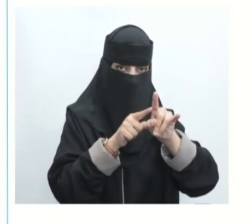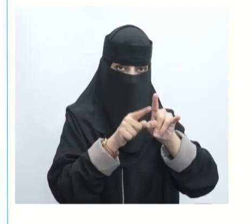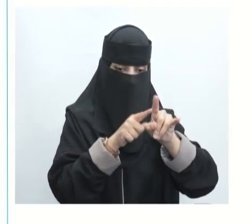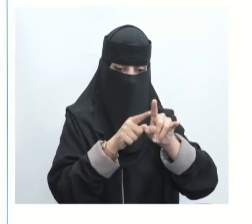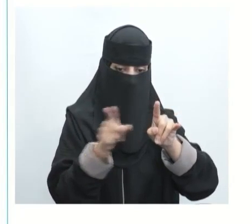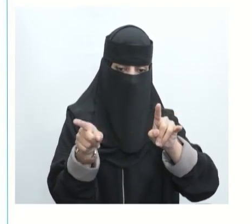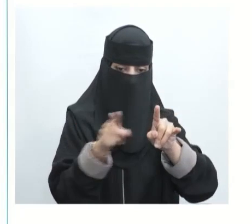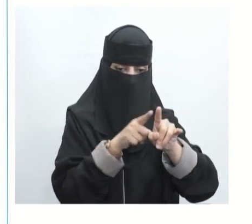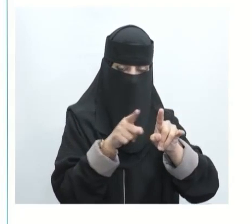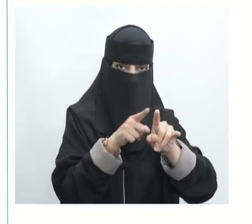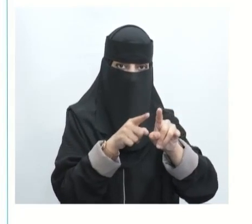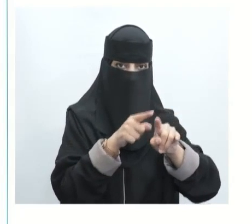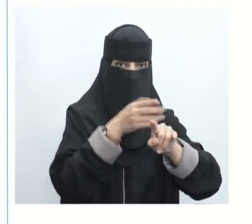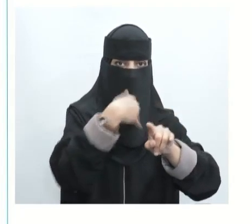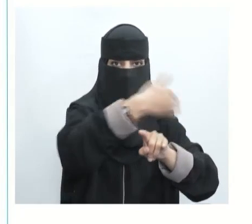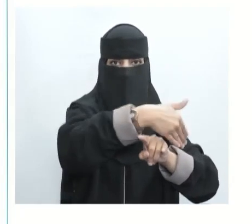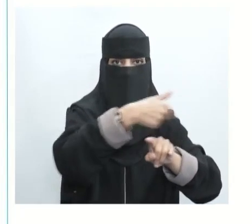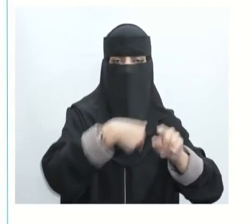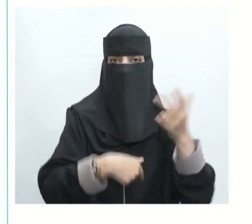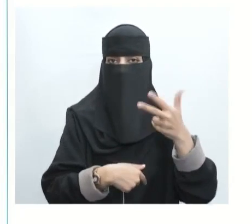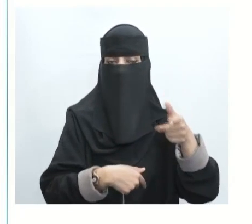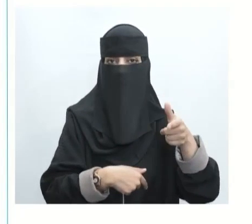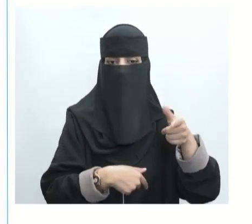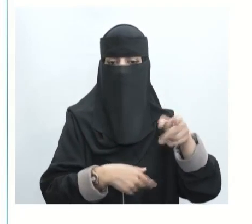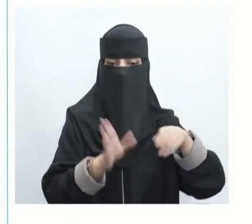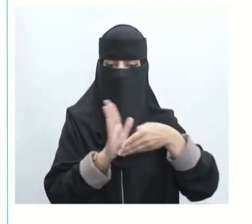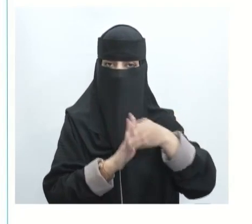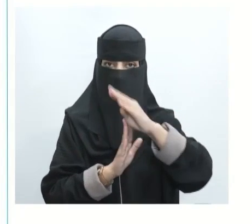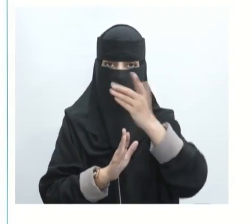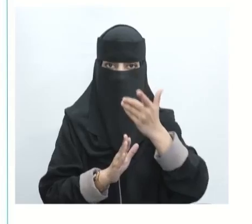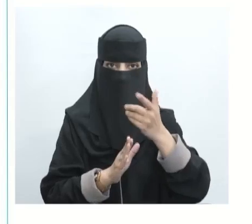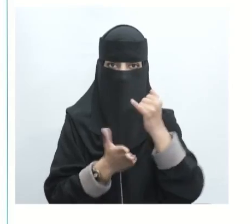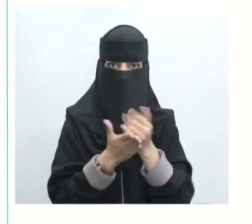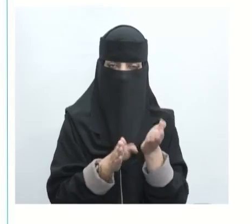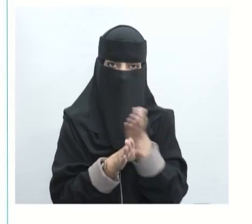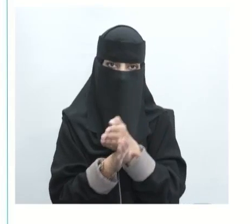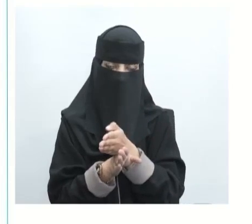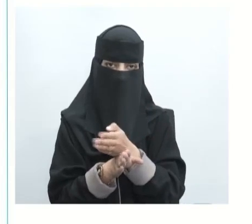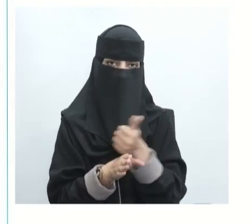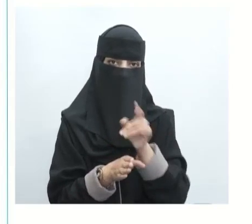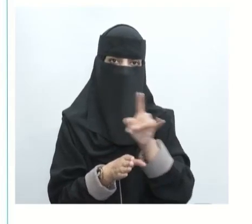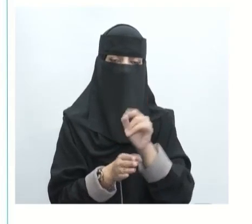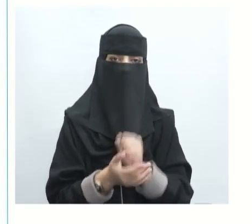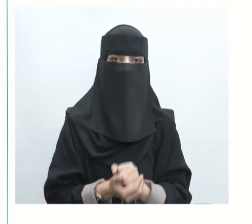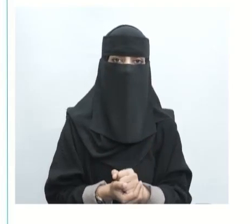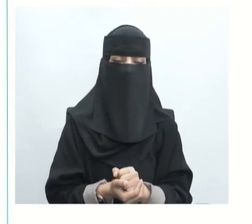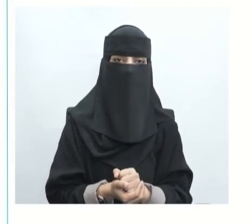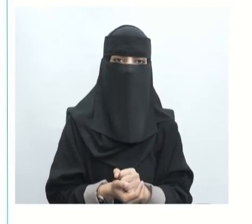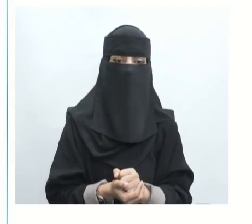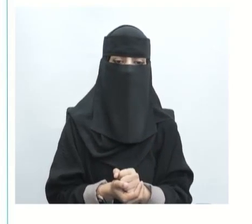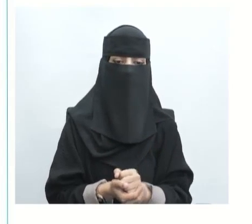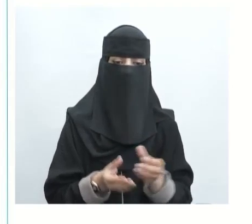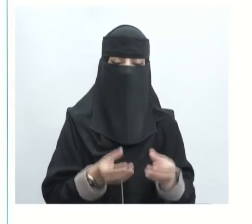هؤلاء الغائبات يخرجن من حكم ما قبل إلا.